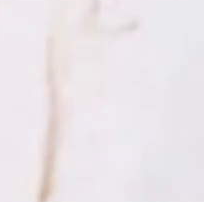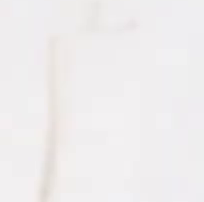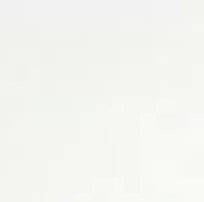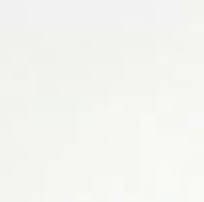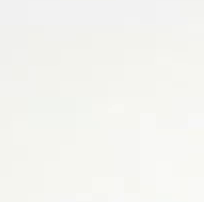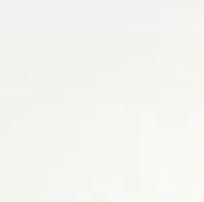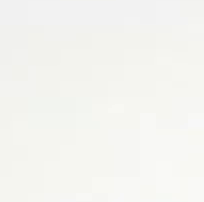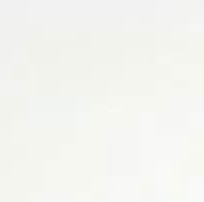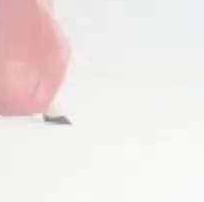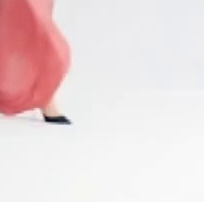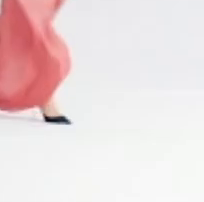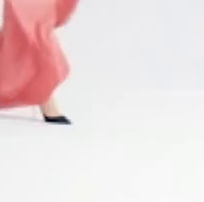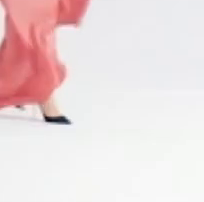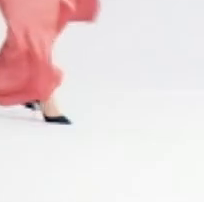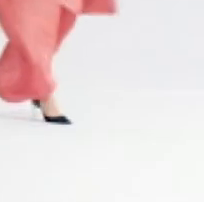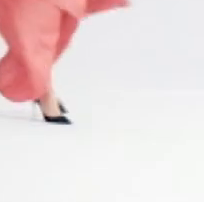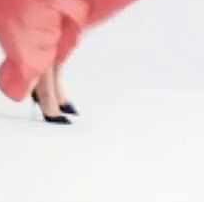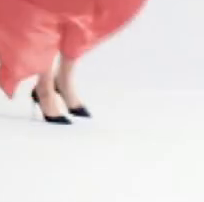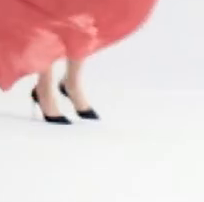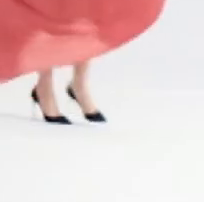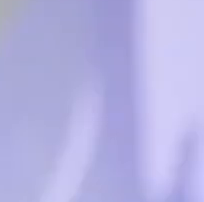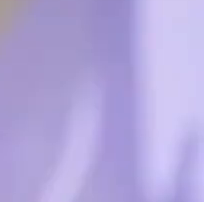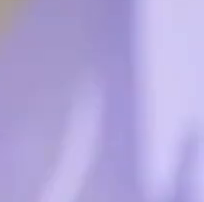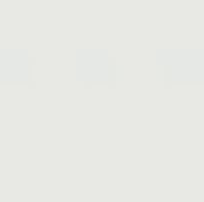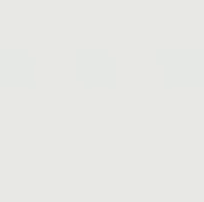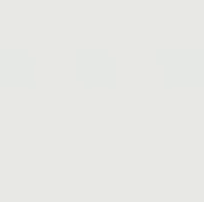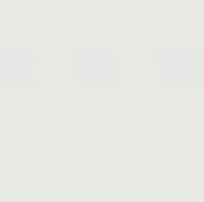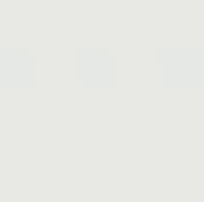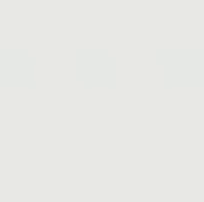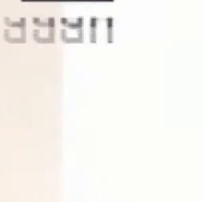chatlit. Khutis nakhvarse.